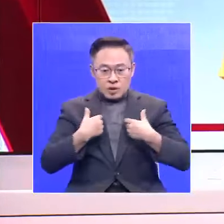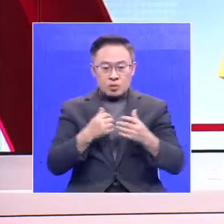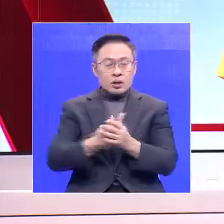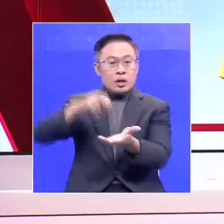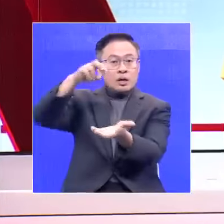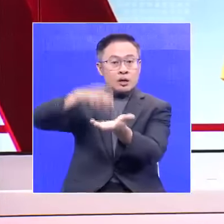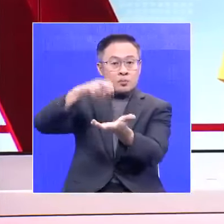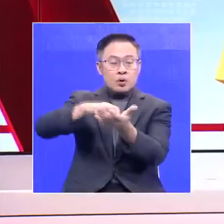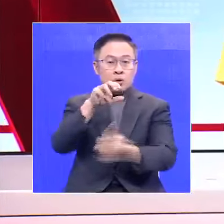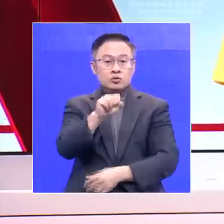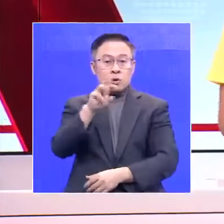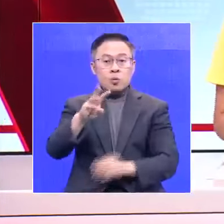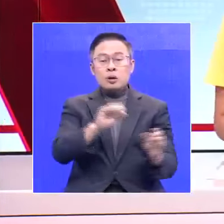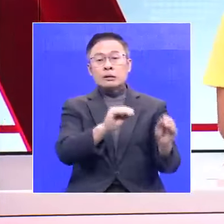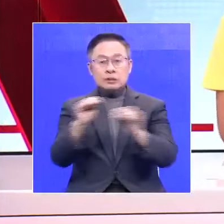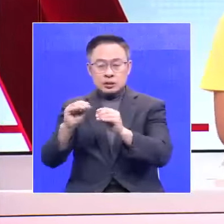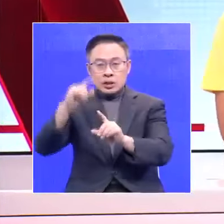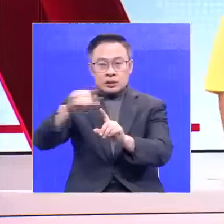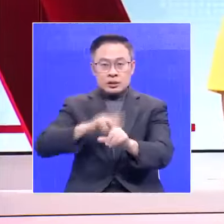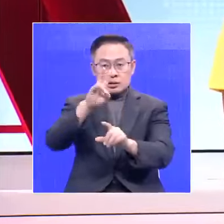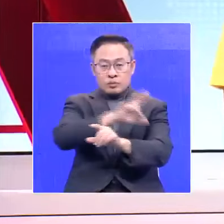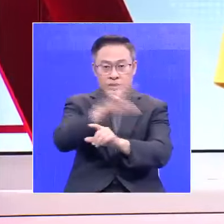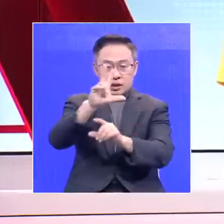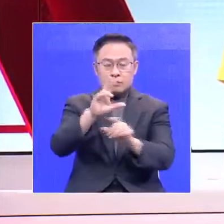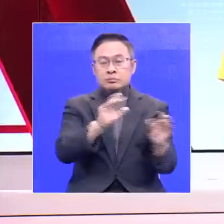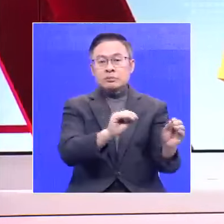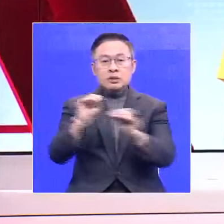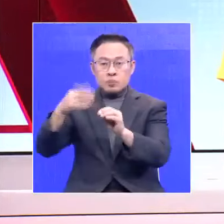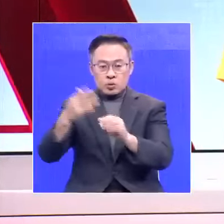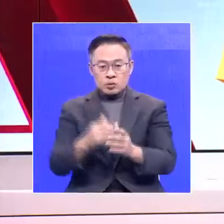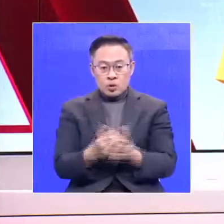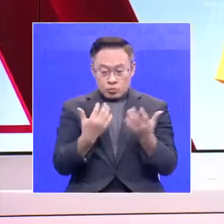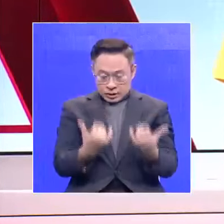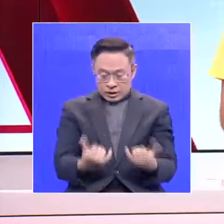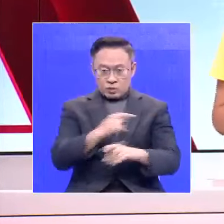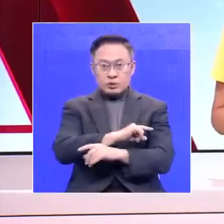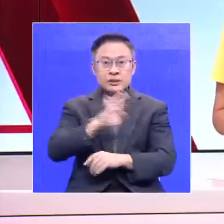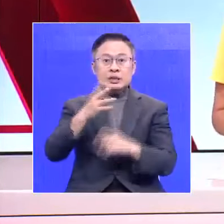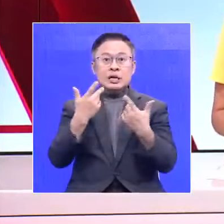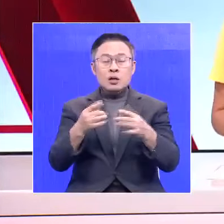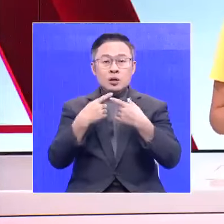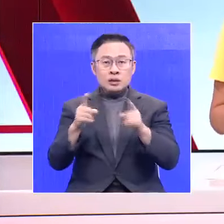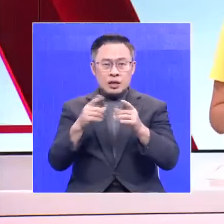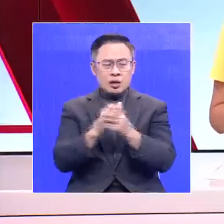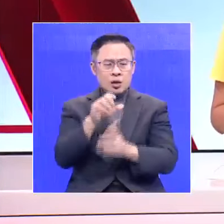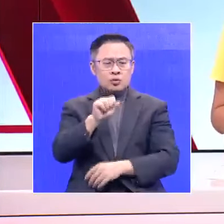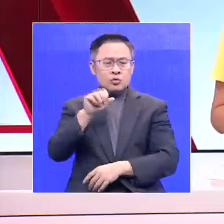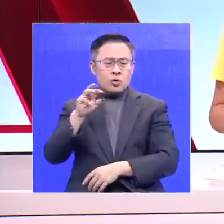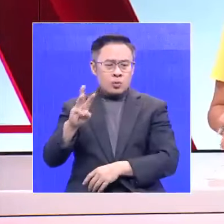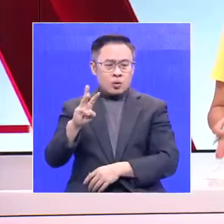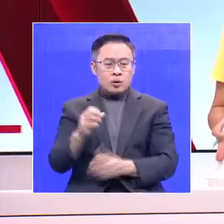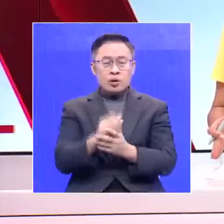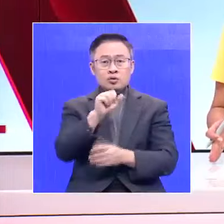คือเลื่อนออกไปเพราะว่ายังไม่พร้อมแต่เห็นบอกว่ามีข่าวแบบนี้คุณอ๋องมีข่าวจากทางอดีตสว.บอกว่าเขามี